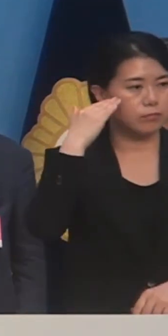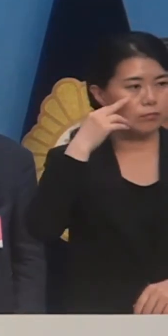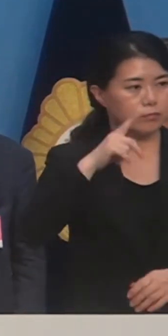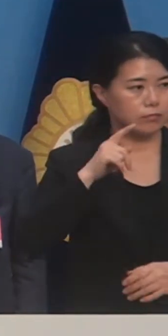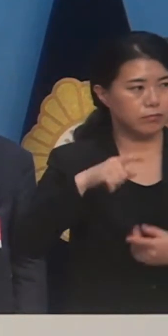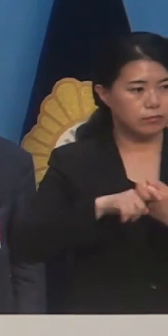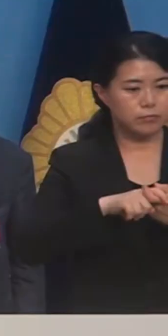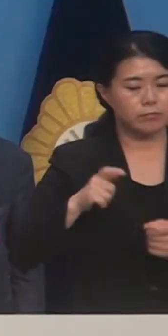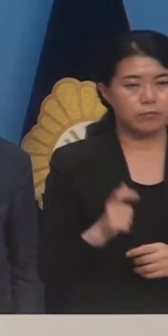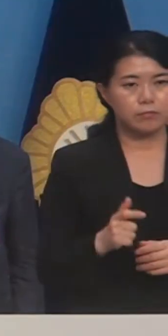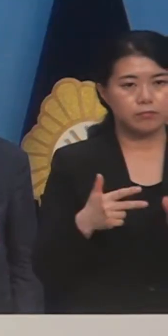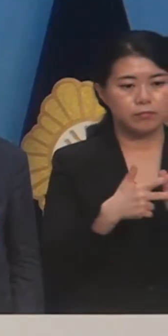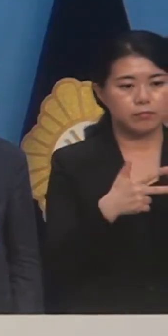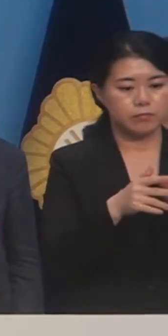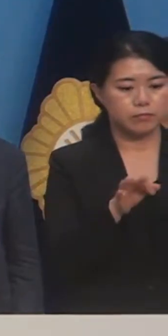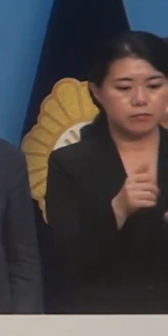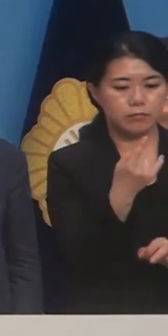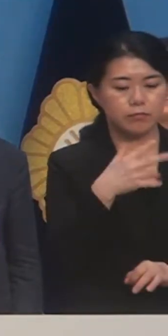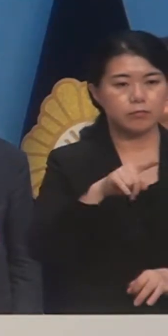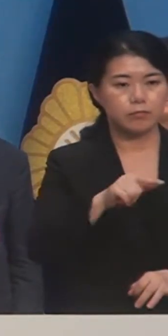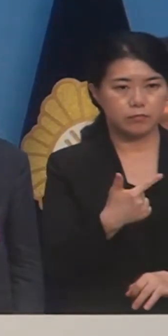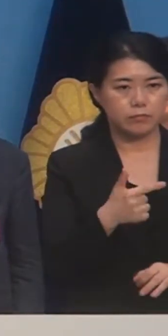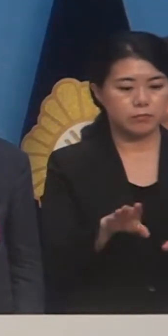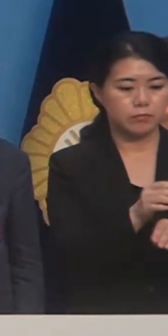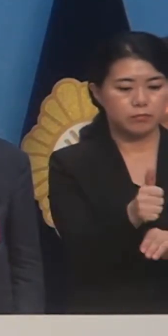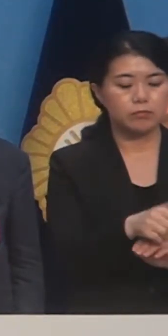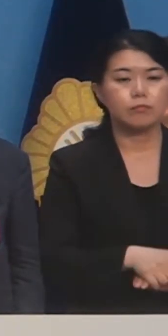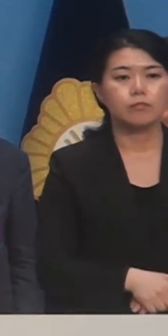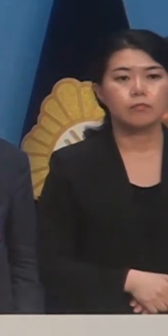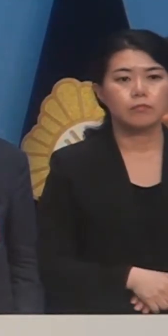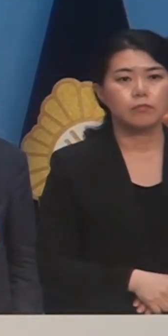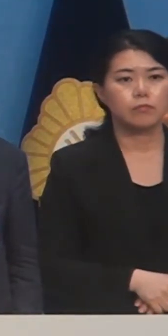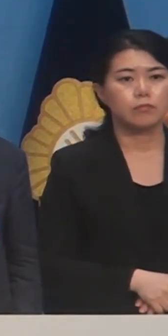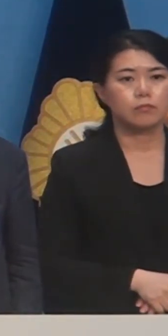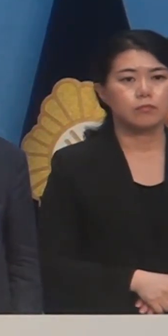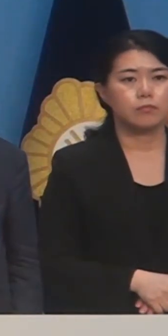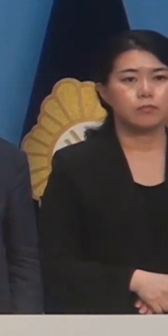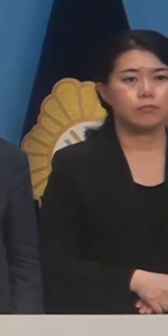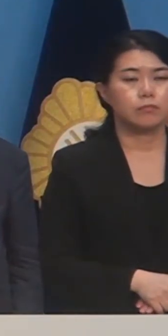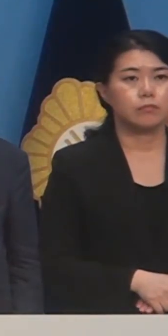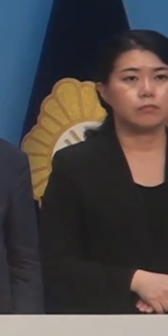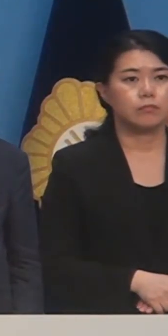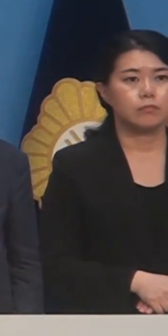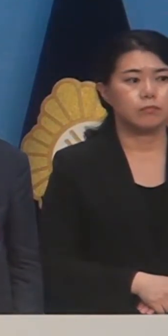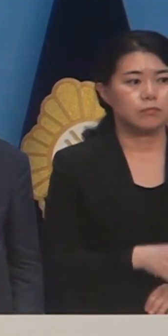한미동맹 강화재단의 김혜찬 총재님, 네. 그리고 또